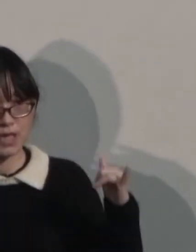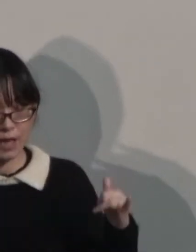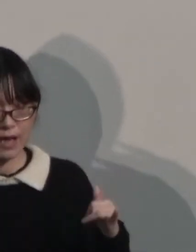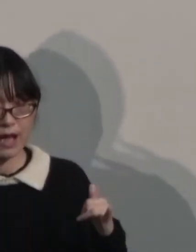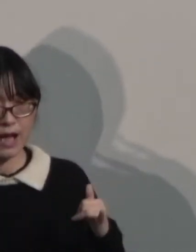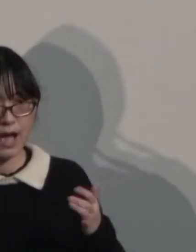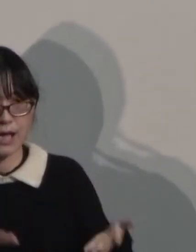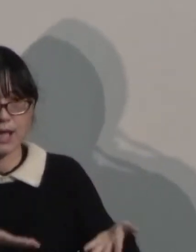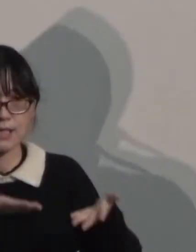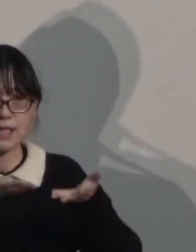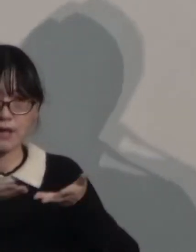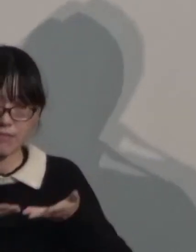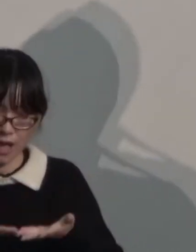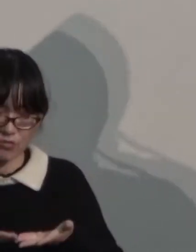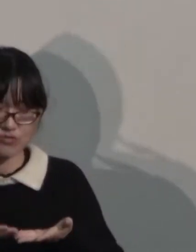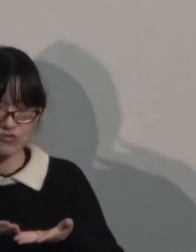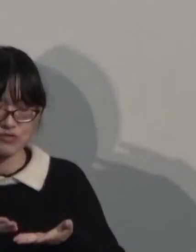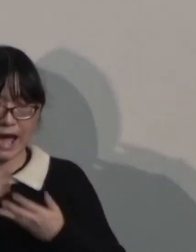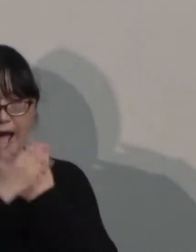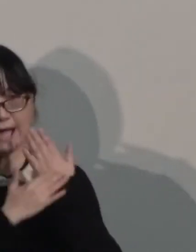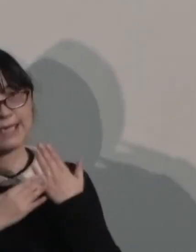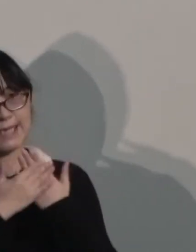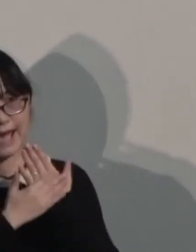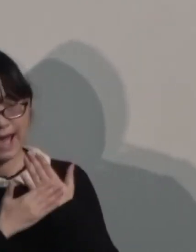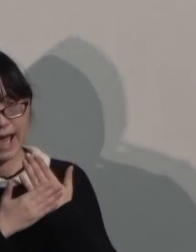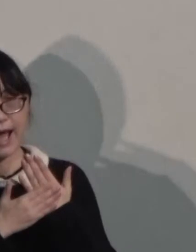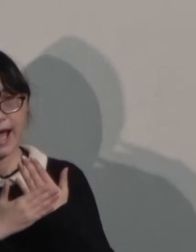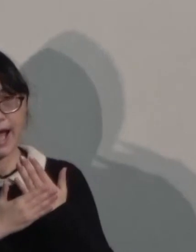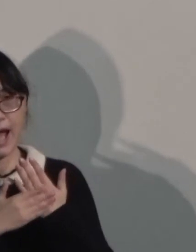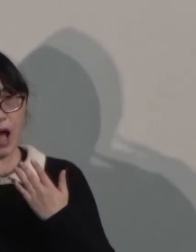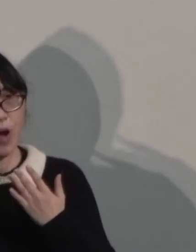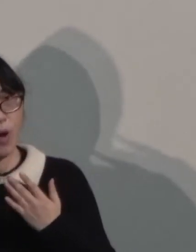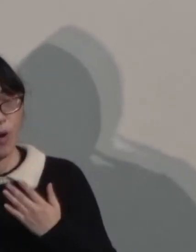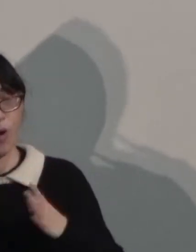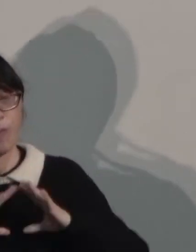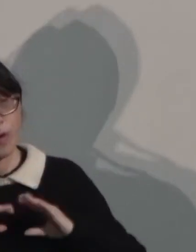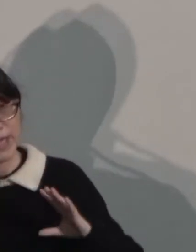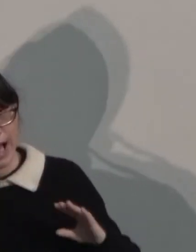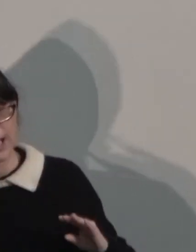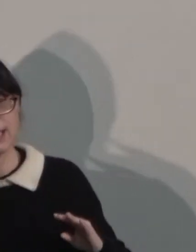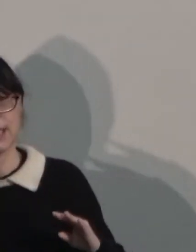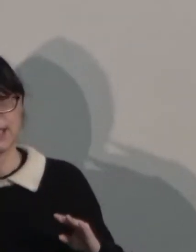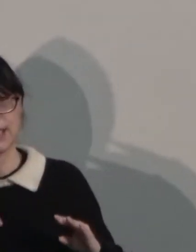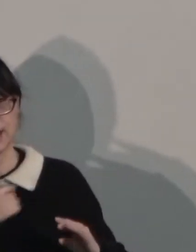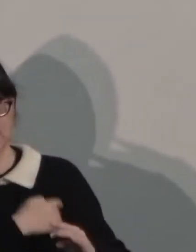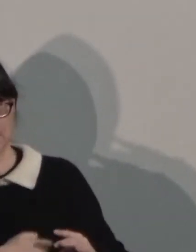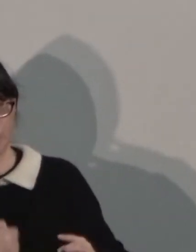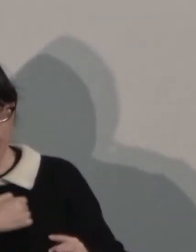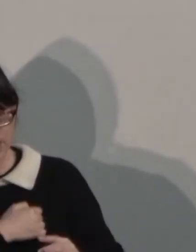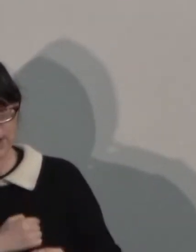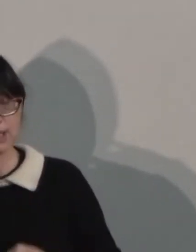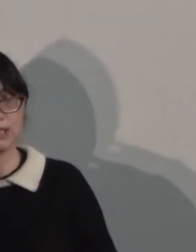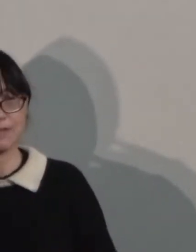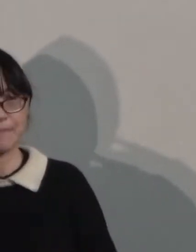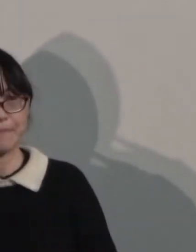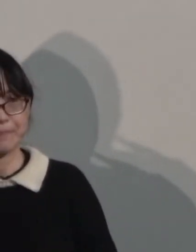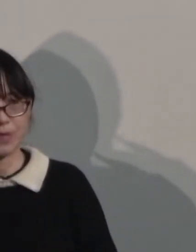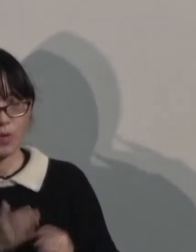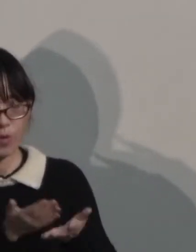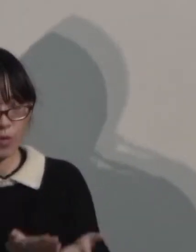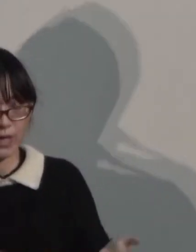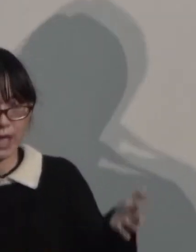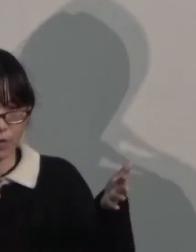し出してくれる愛や思いやりや真心という会話受けの中